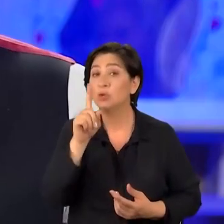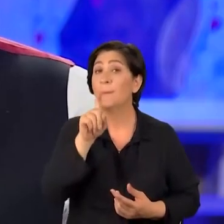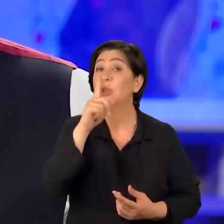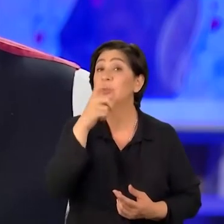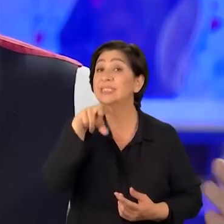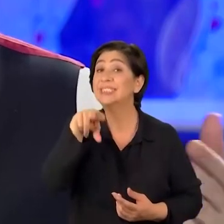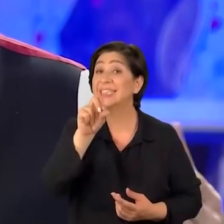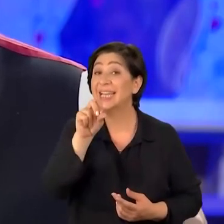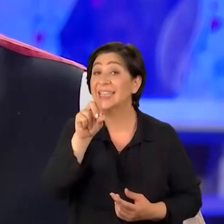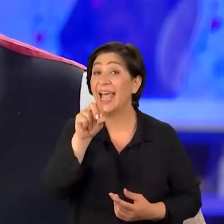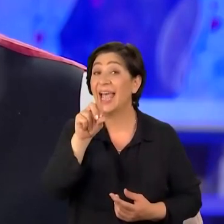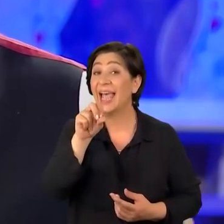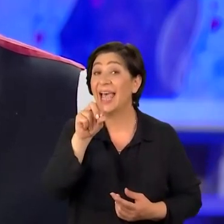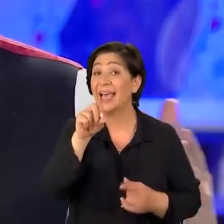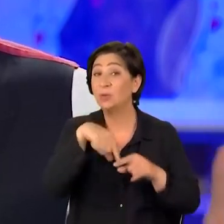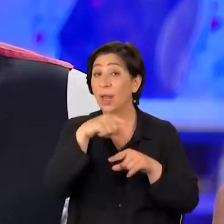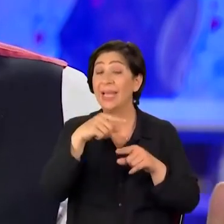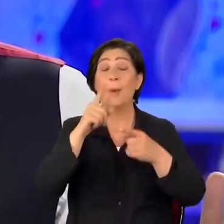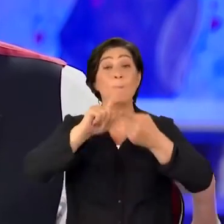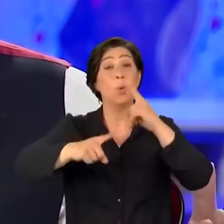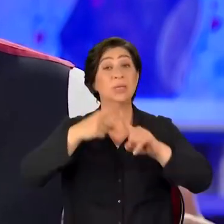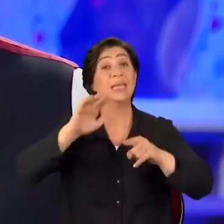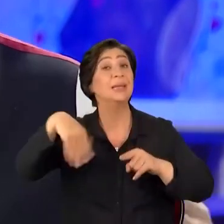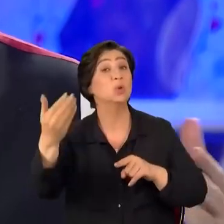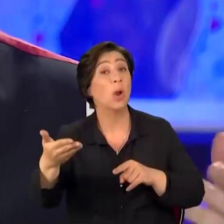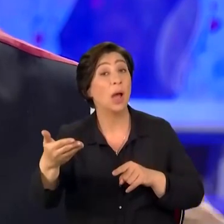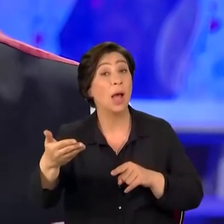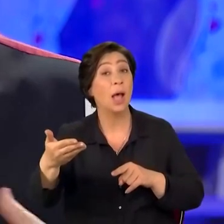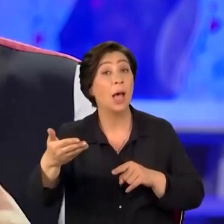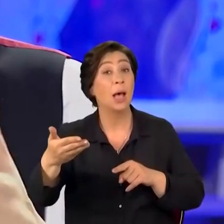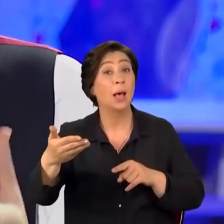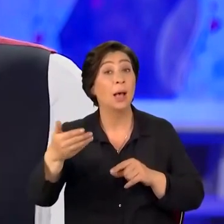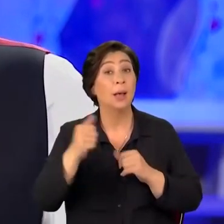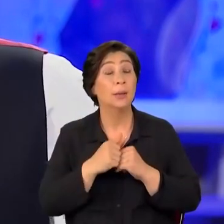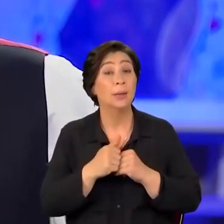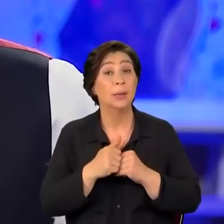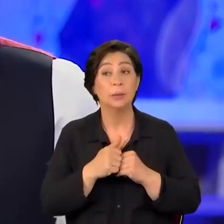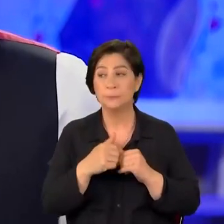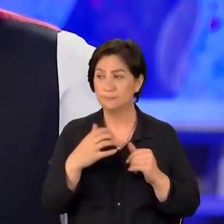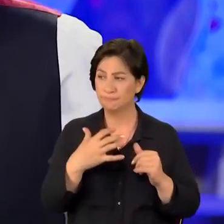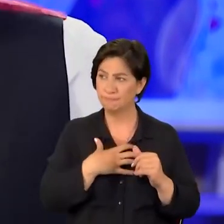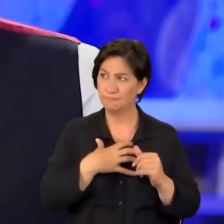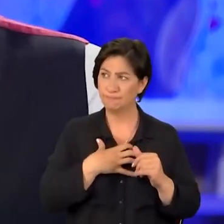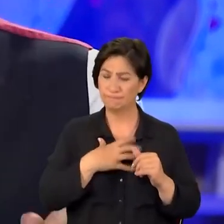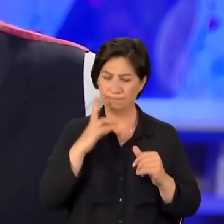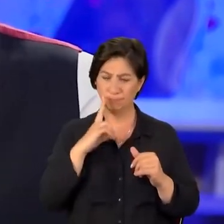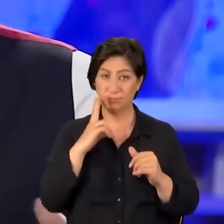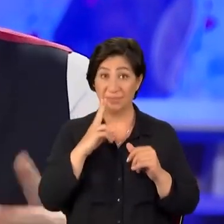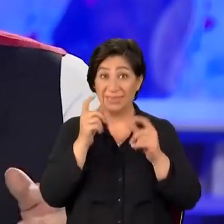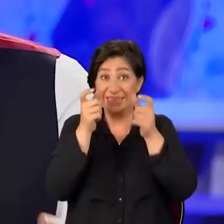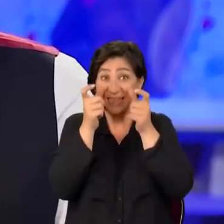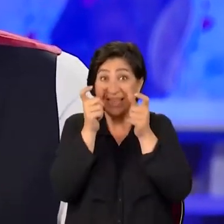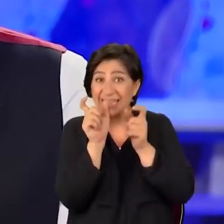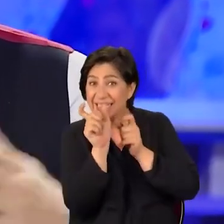80'lerde kesilen siyasetten sonra muhafazakarlar dediğimiz, dikkatlice